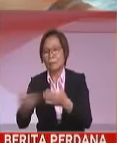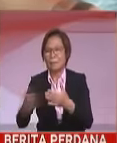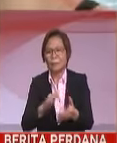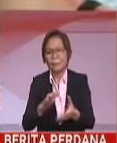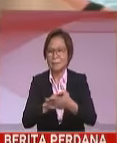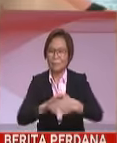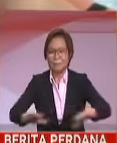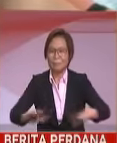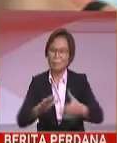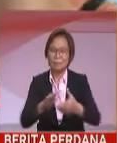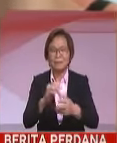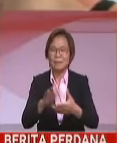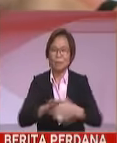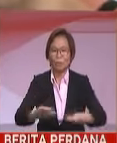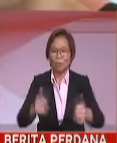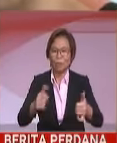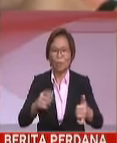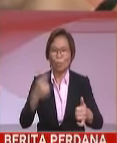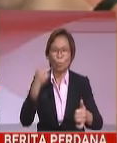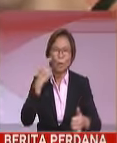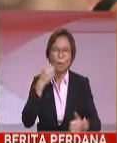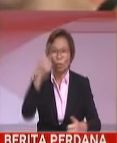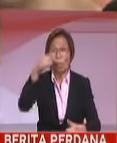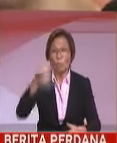lah. For me, I rasa